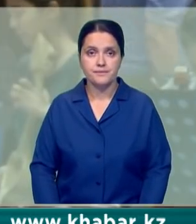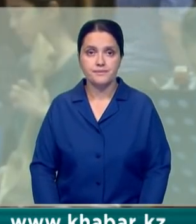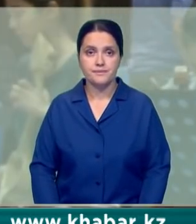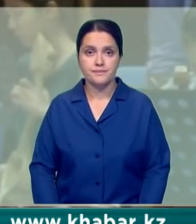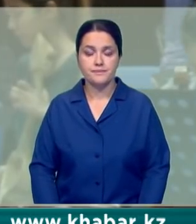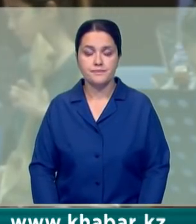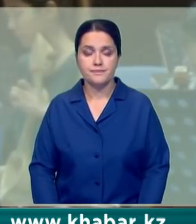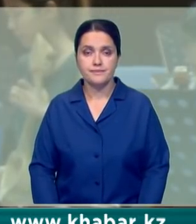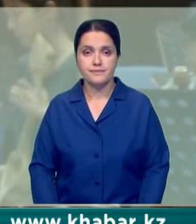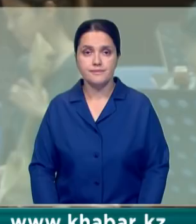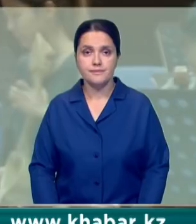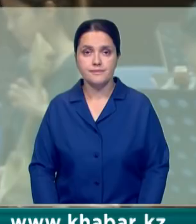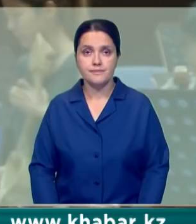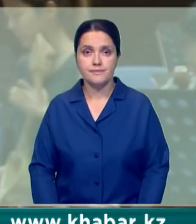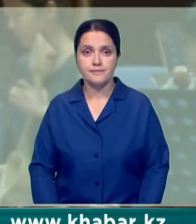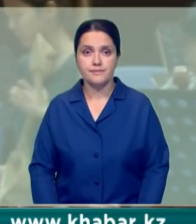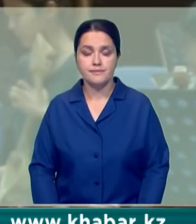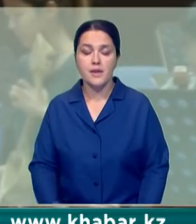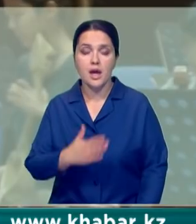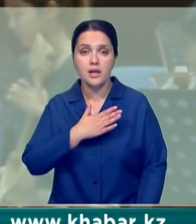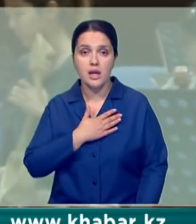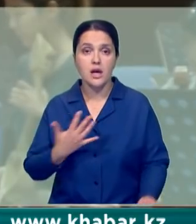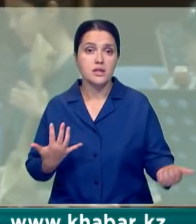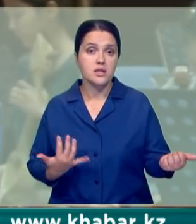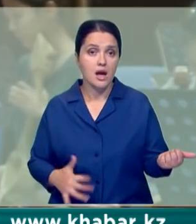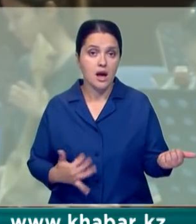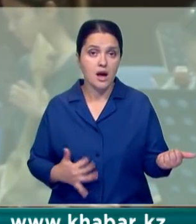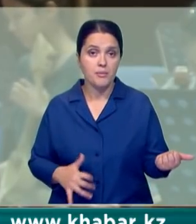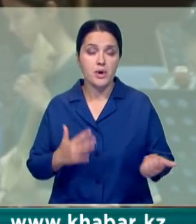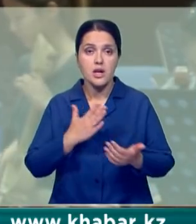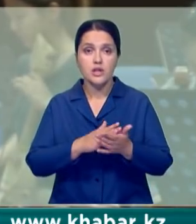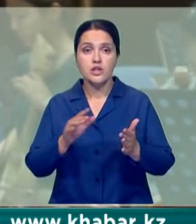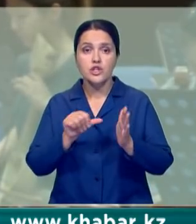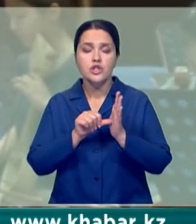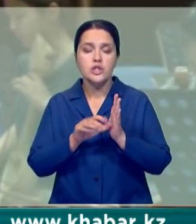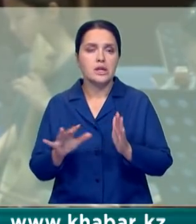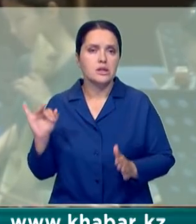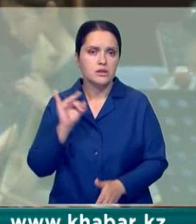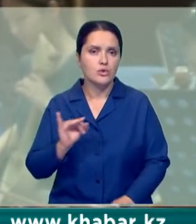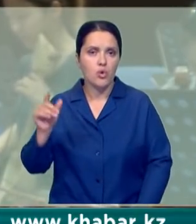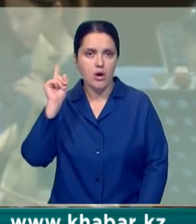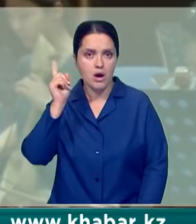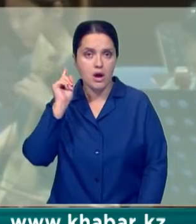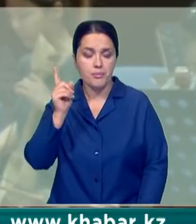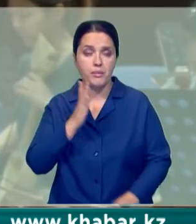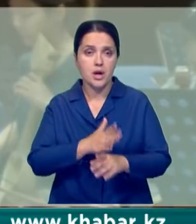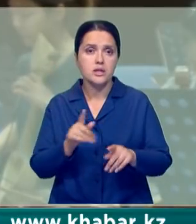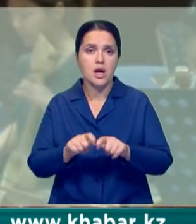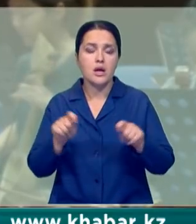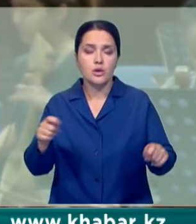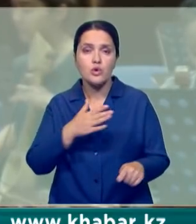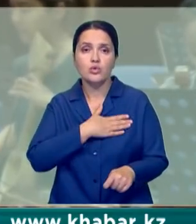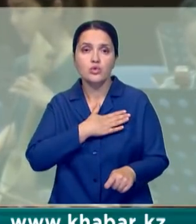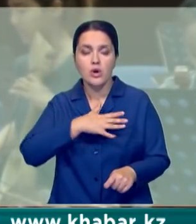как вы сами знаете наш национальный инструмент домбра имеет 6 тысячную историю этот инструмент раскрывает всю душу